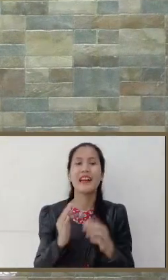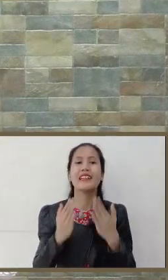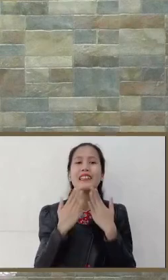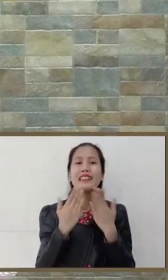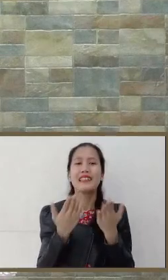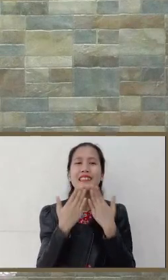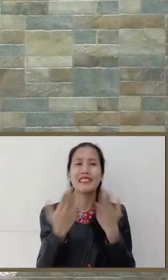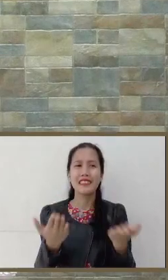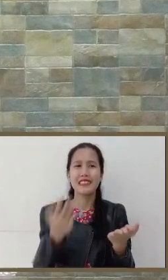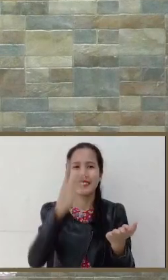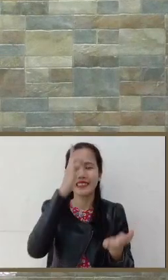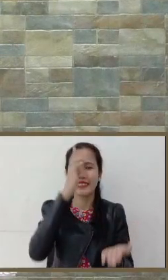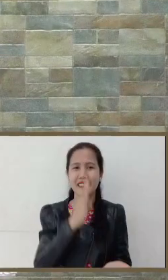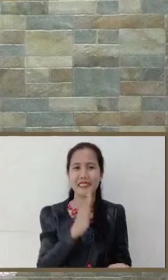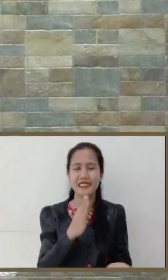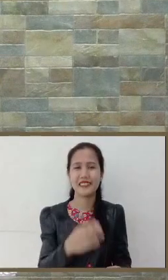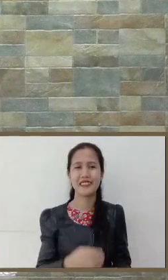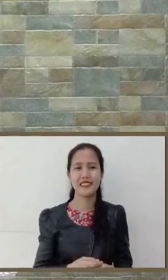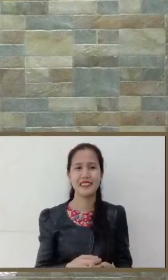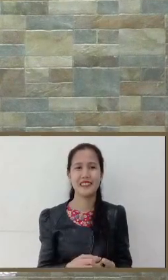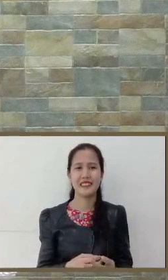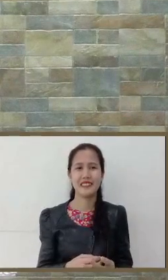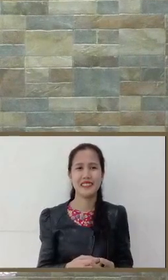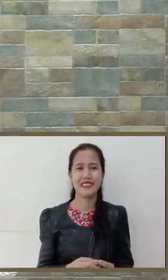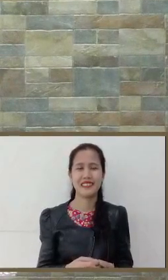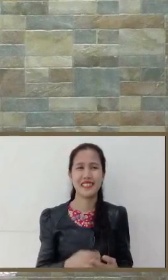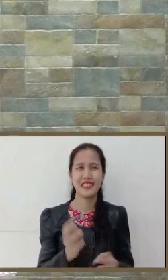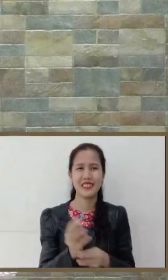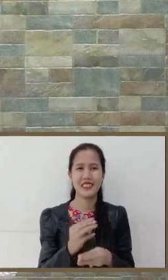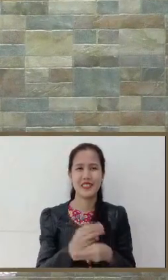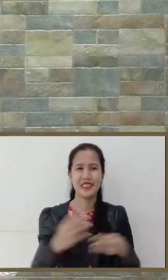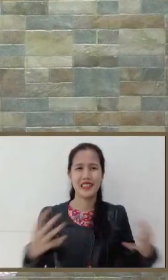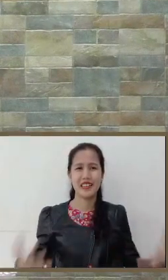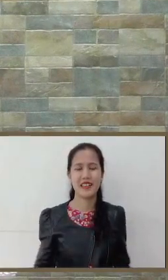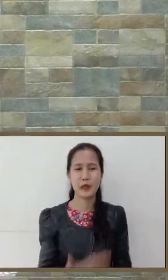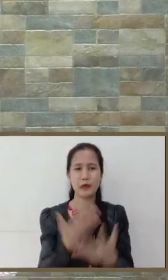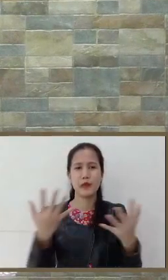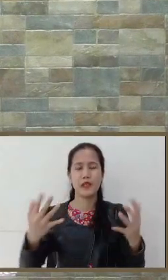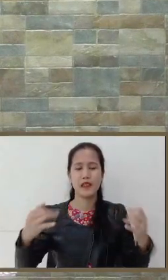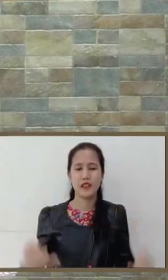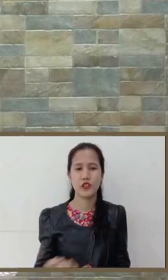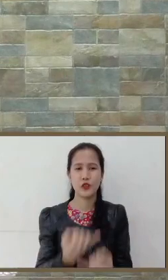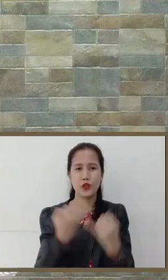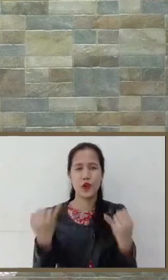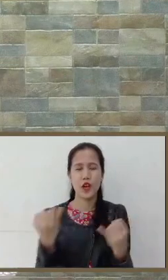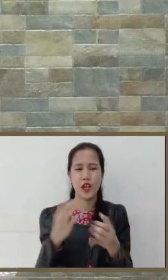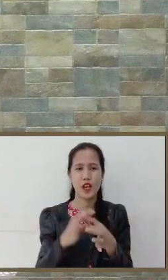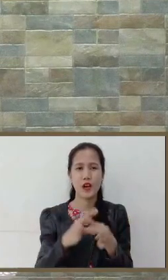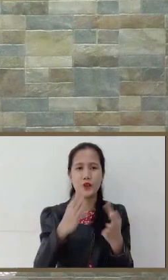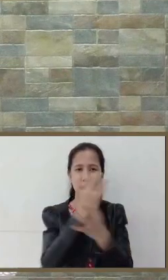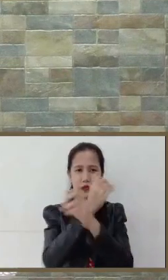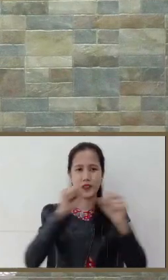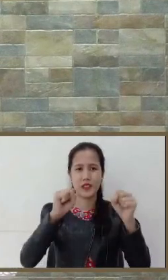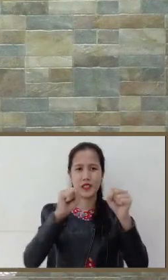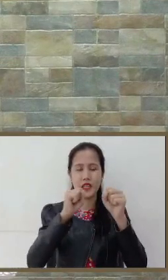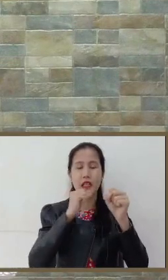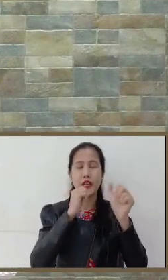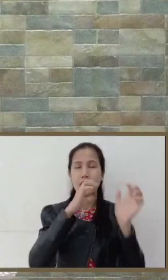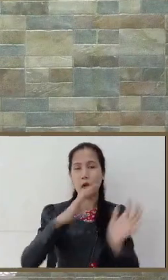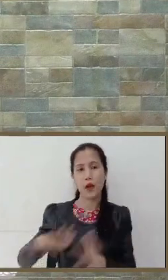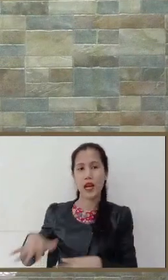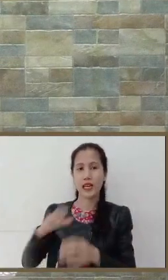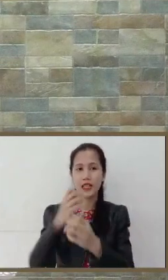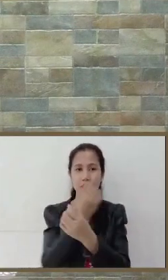Amen. Restore unto me the joy of my salvation. Hindi na kailan mawawala, kailanman hindi na po mawawala sa atin ang ating kaligtasan. But minsan yung